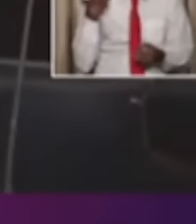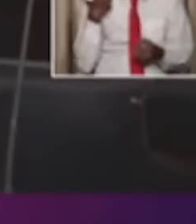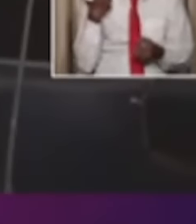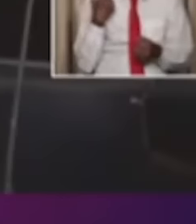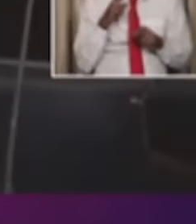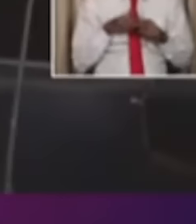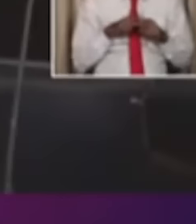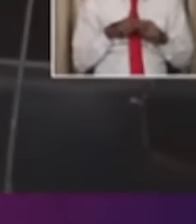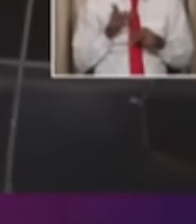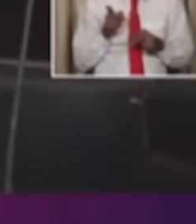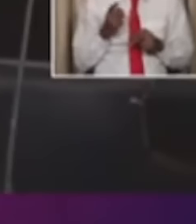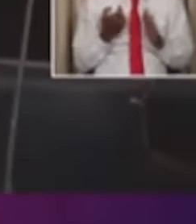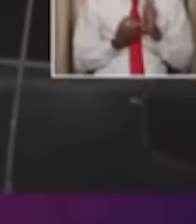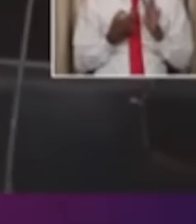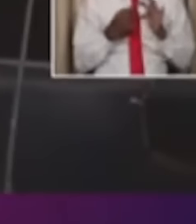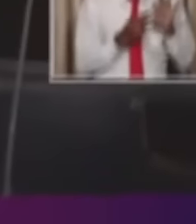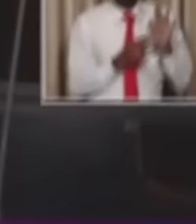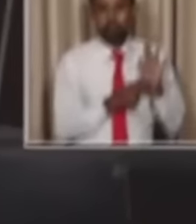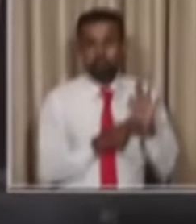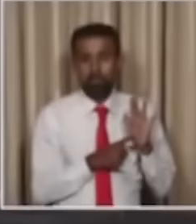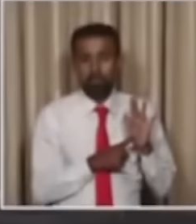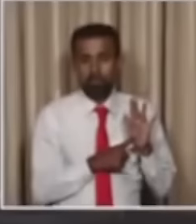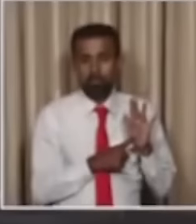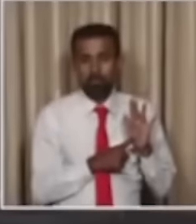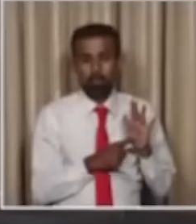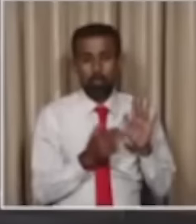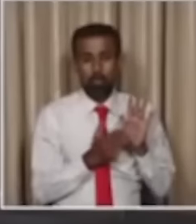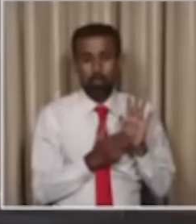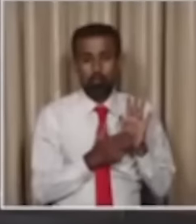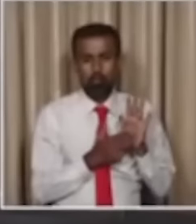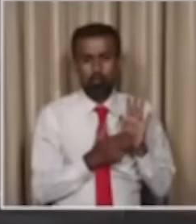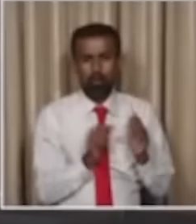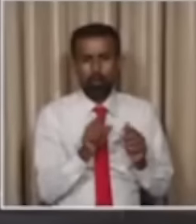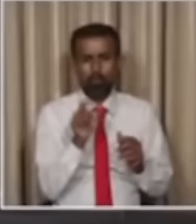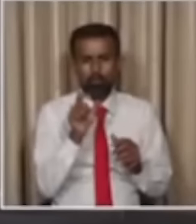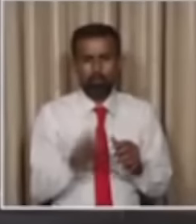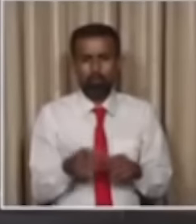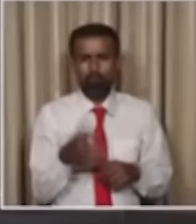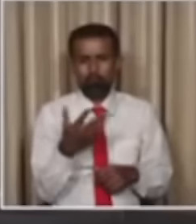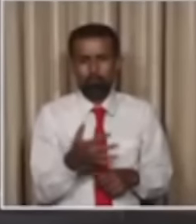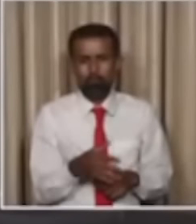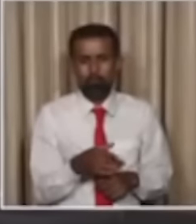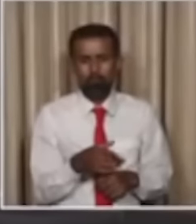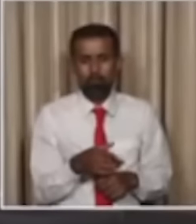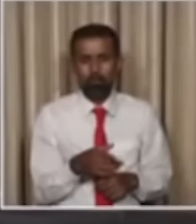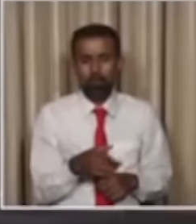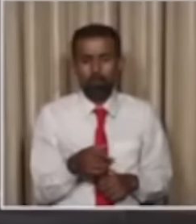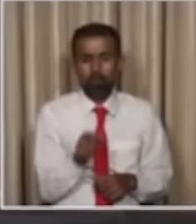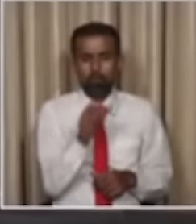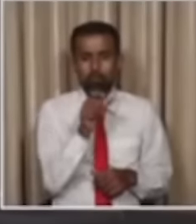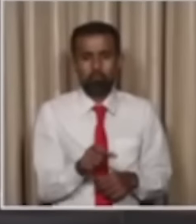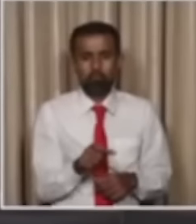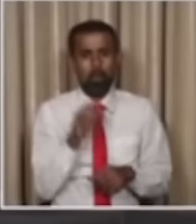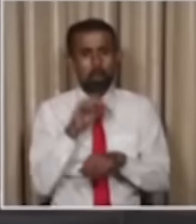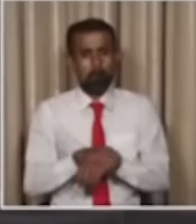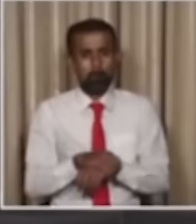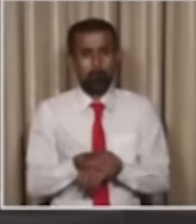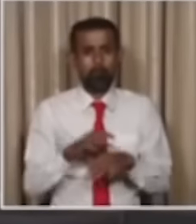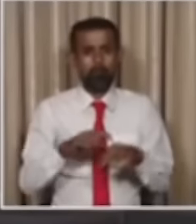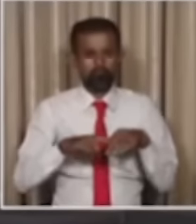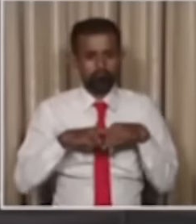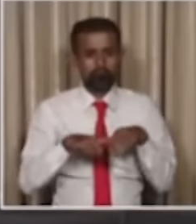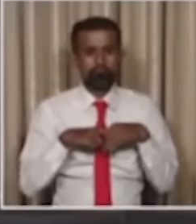වන රිල්වාන් නැමැත්ත මොහිදින් නාමි මොහිදින් විසින් සිදුකර ඇති බැවින් අදාළ පුද්ගලයන් අත්අඩංගුවට ප්‍රශ්න